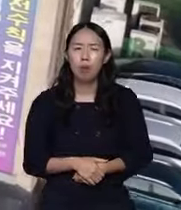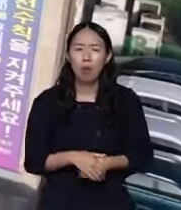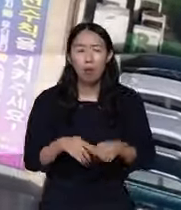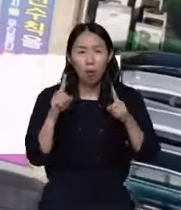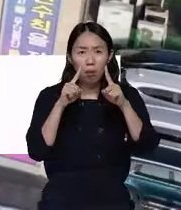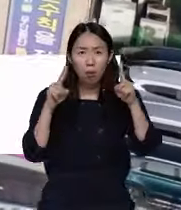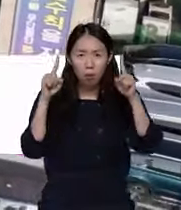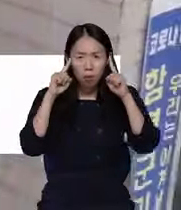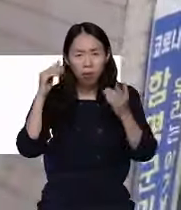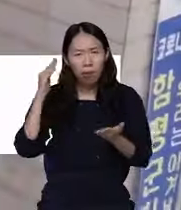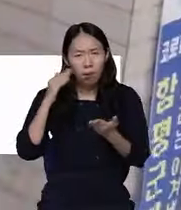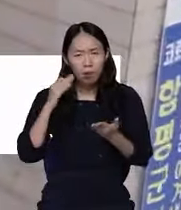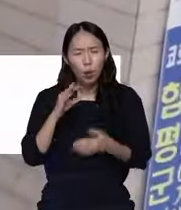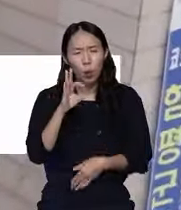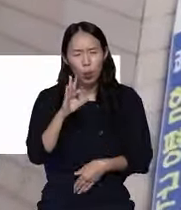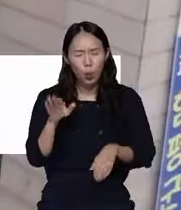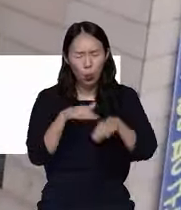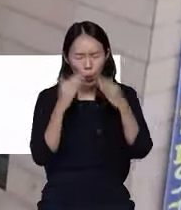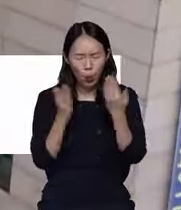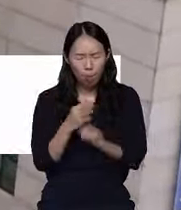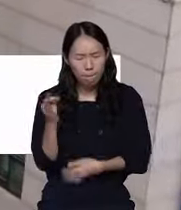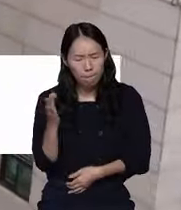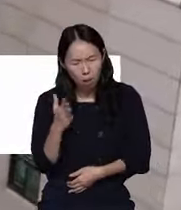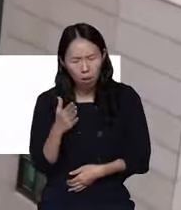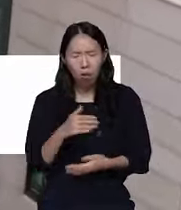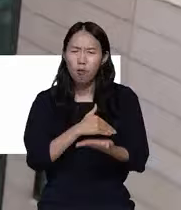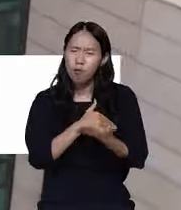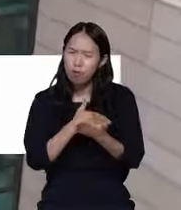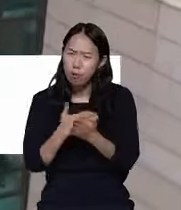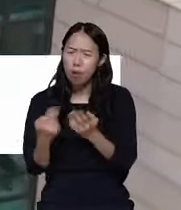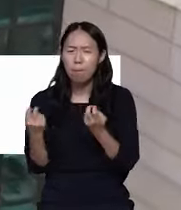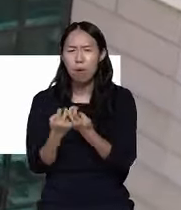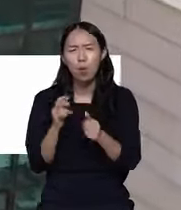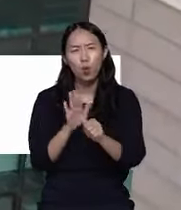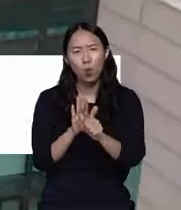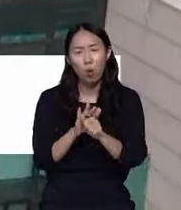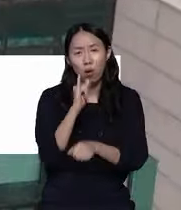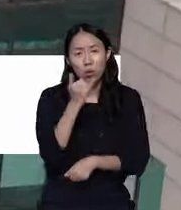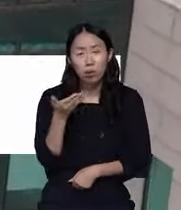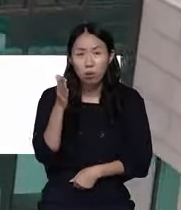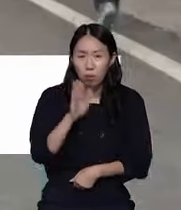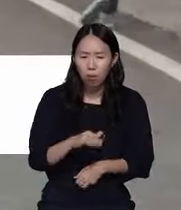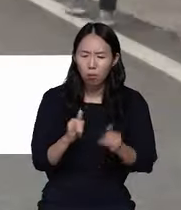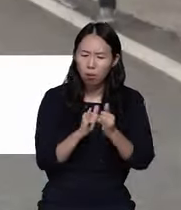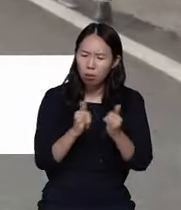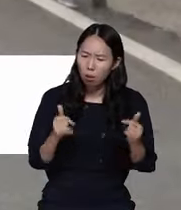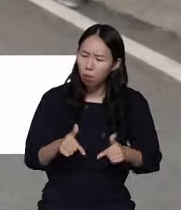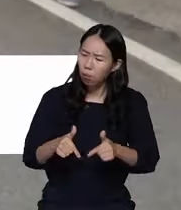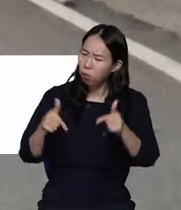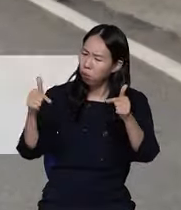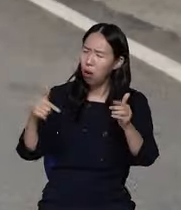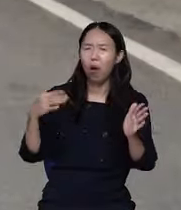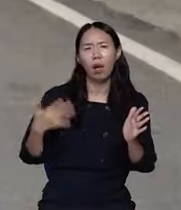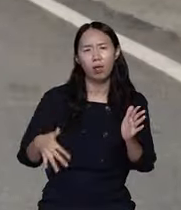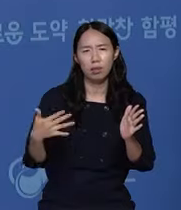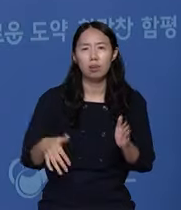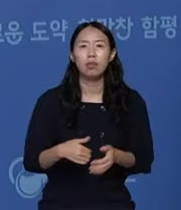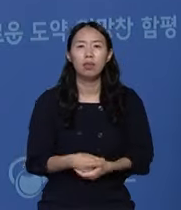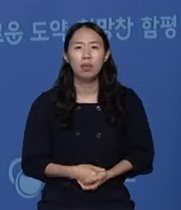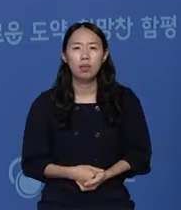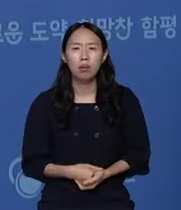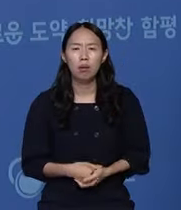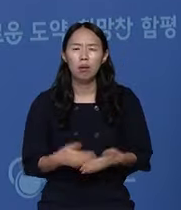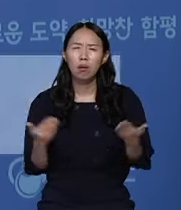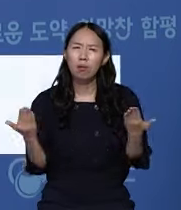등록금 전액 지원 등 다양한 유입 정책을 펼치고 있지만 아직까지 인구 증가로 이어지지 못하고 있습니다